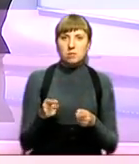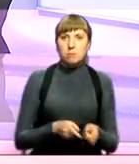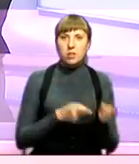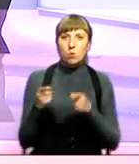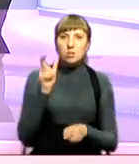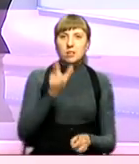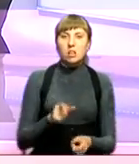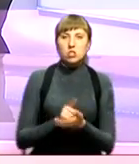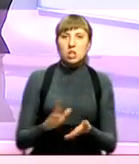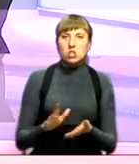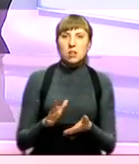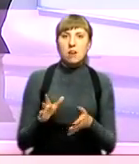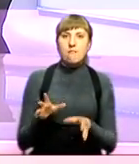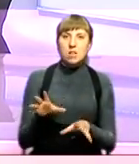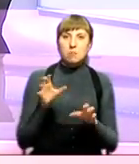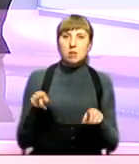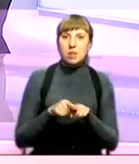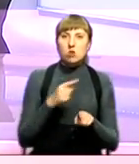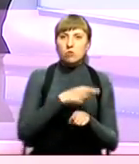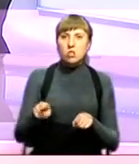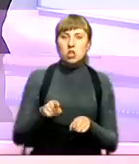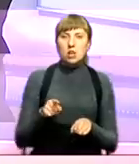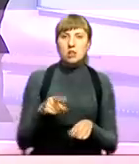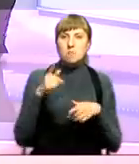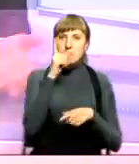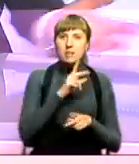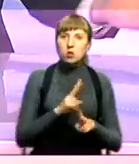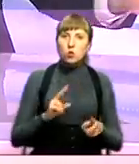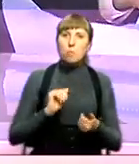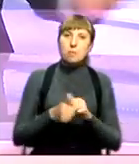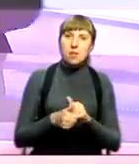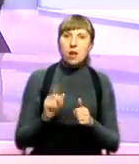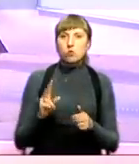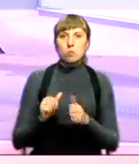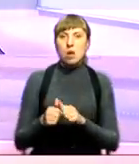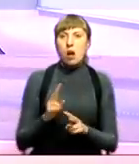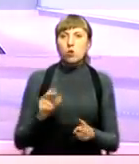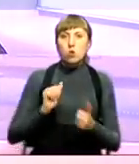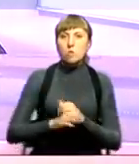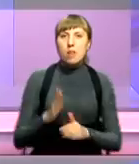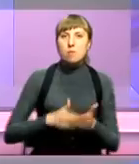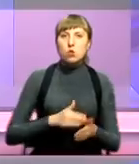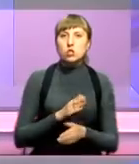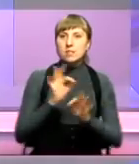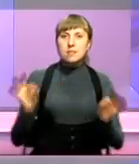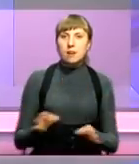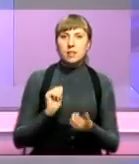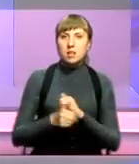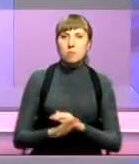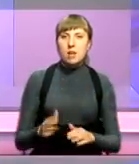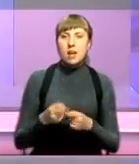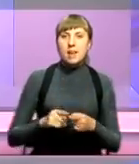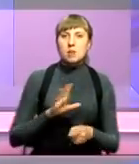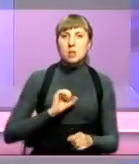граждане должны это воспринимать так, что в течение месяца кто поменяет, тот поменяет, а кто не поменяет, то уже, извините, все, больше не поменяет никогда. В общем, это дружеский совет был нашего